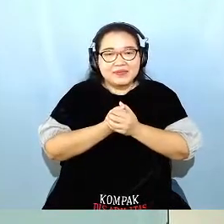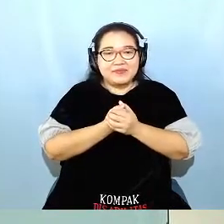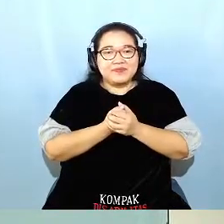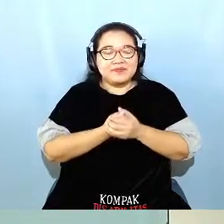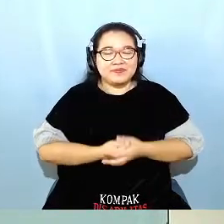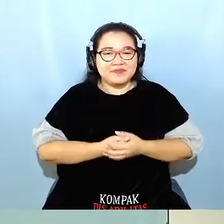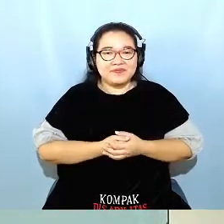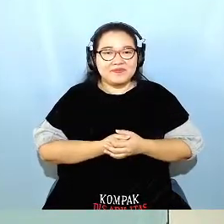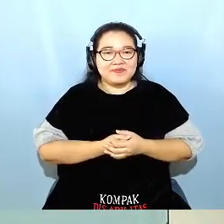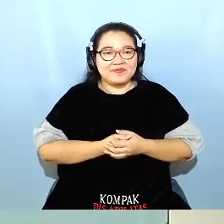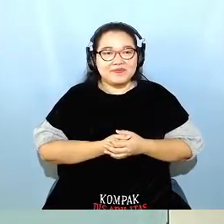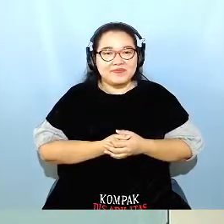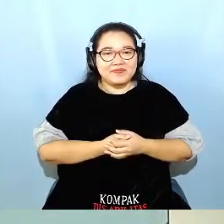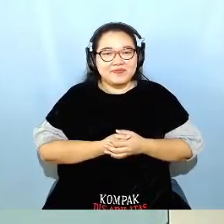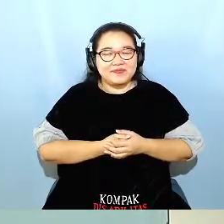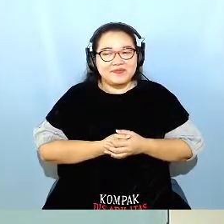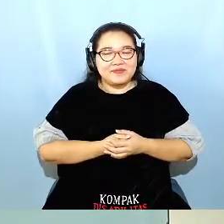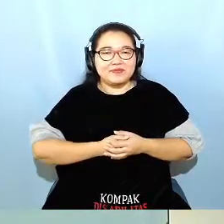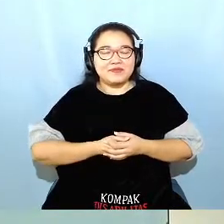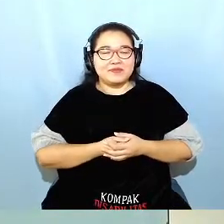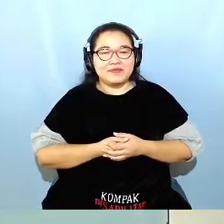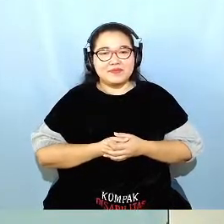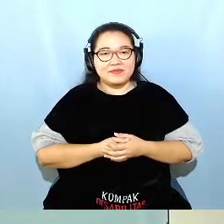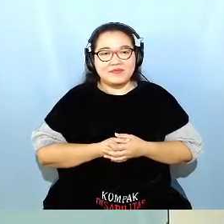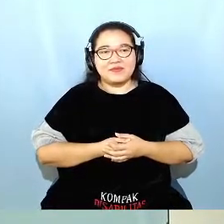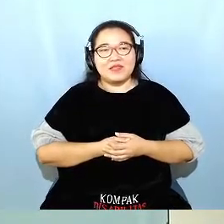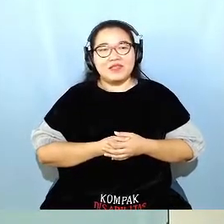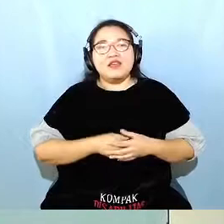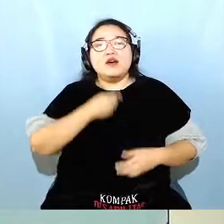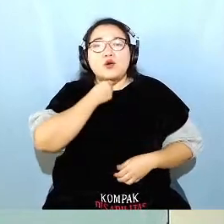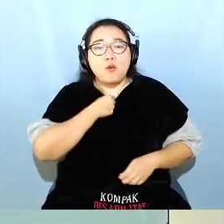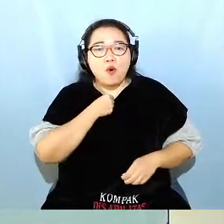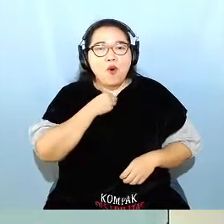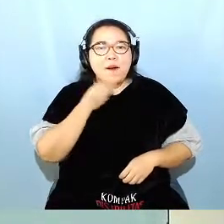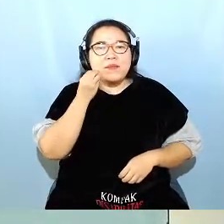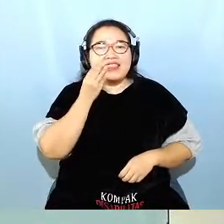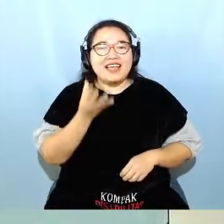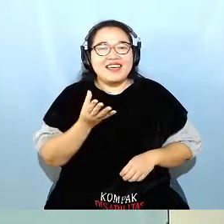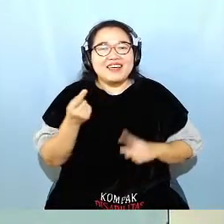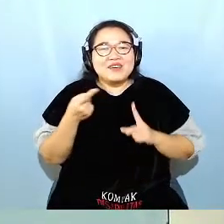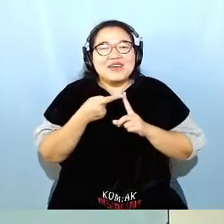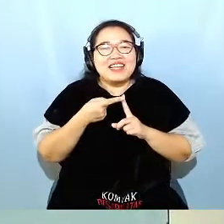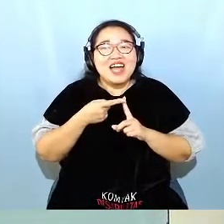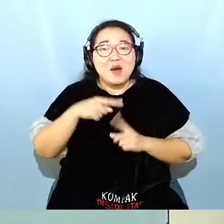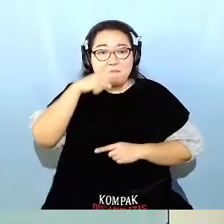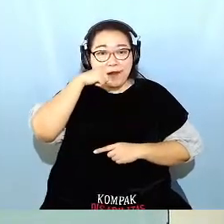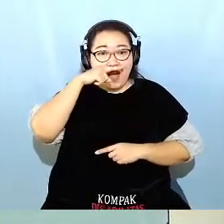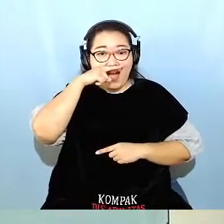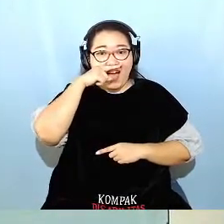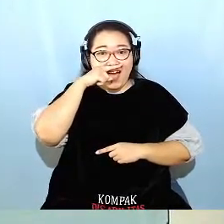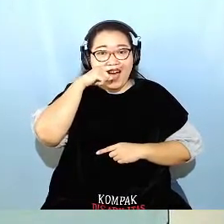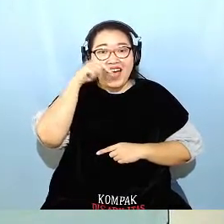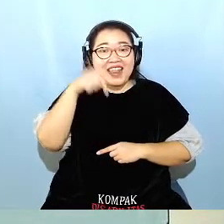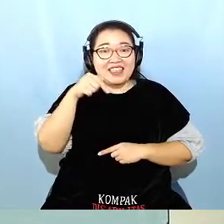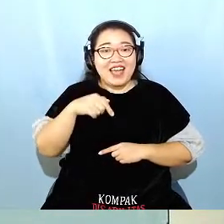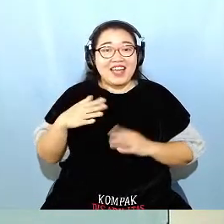Para bapak, aku tanya ini jujur, bapak-bapak, jawab ya. Kalau enggak jawab tidak boleh kumuni ini ya.